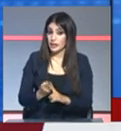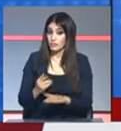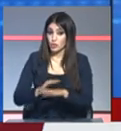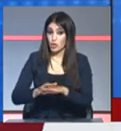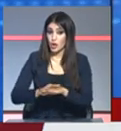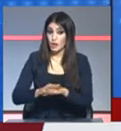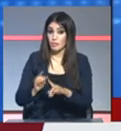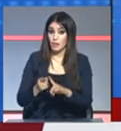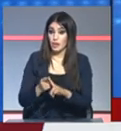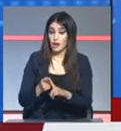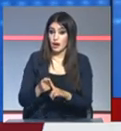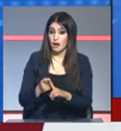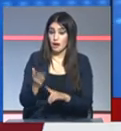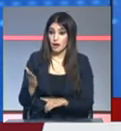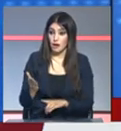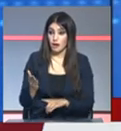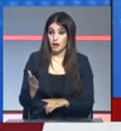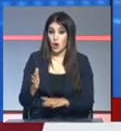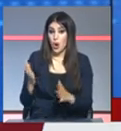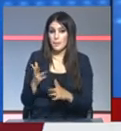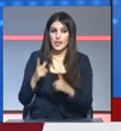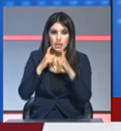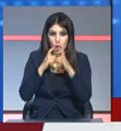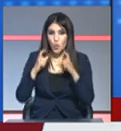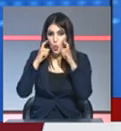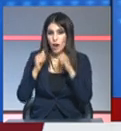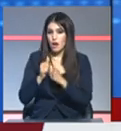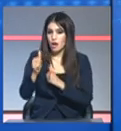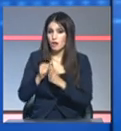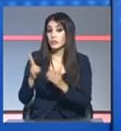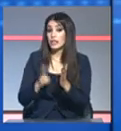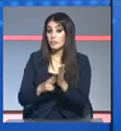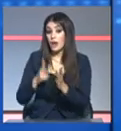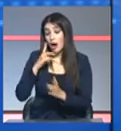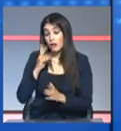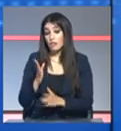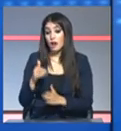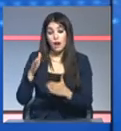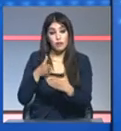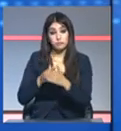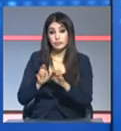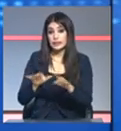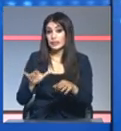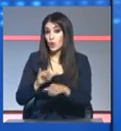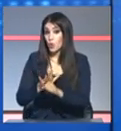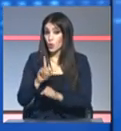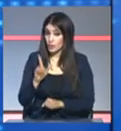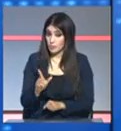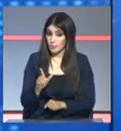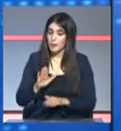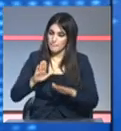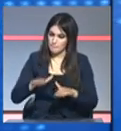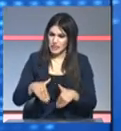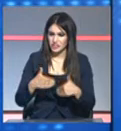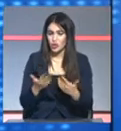الوسائل وخاصه في تطبيق الوسائل الوقائيه ل اه تفادي انتشار الفيروس وبعد